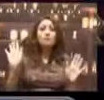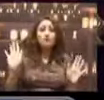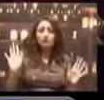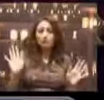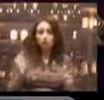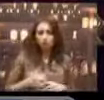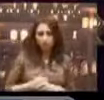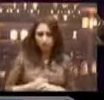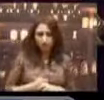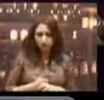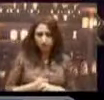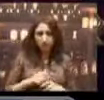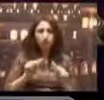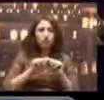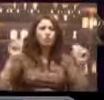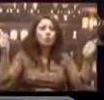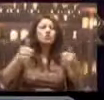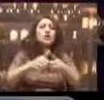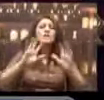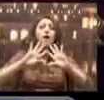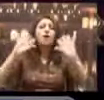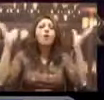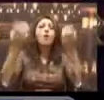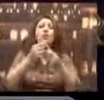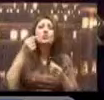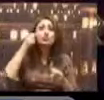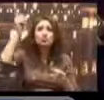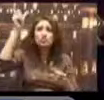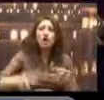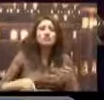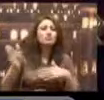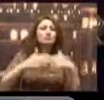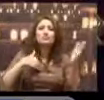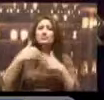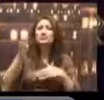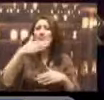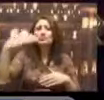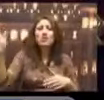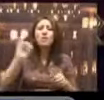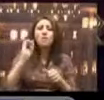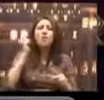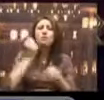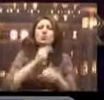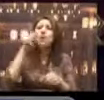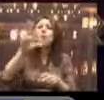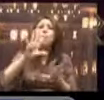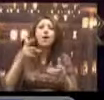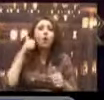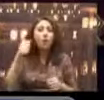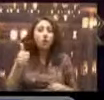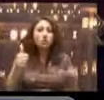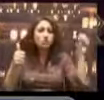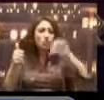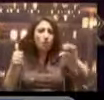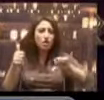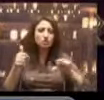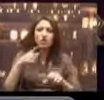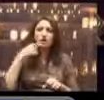كبير جدا جدا في المجتمع كله. يا جماعه بلاش تجروا ورا اشخاص، كل واحد دلوقتي في مصر ماسك واحد بيشتملوا